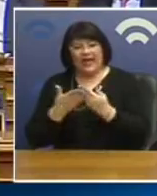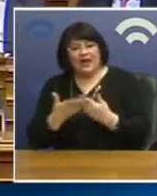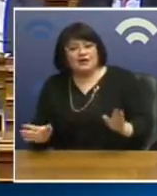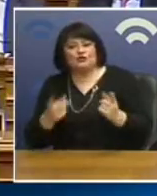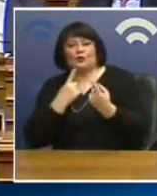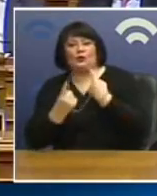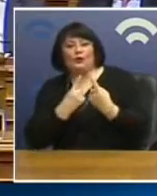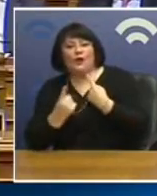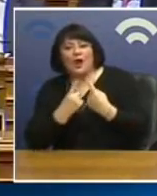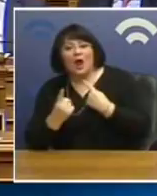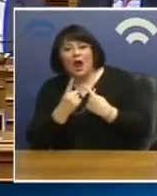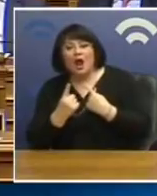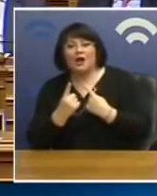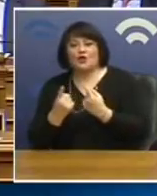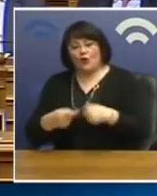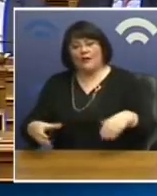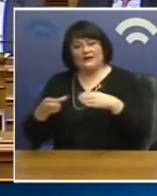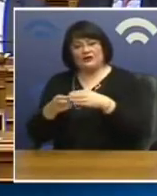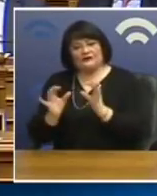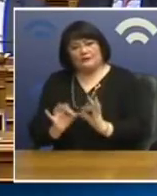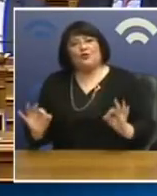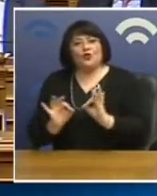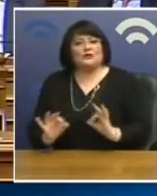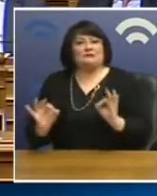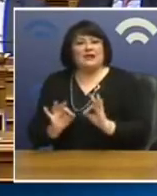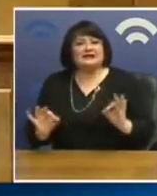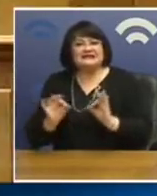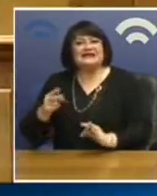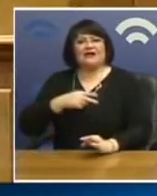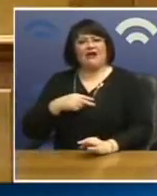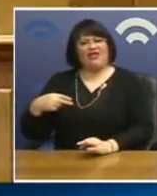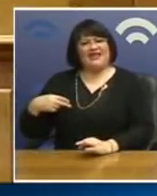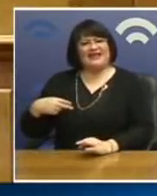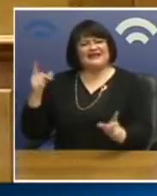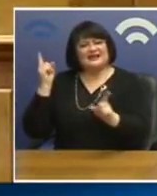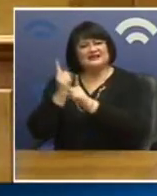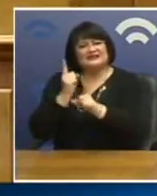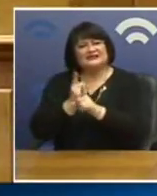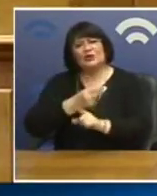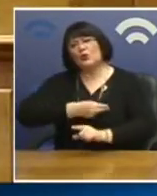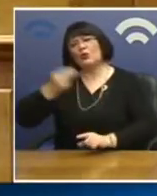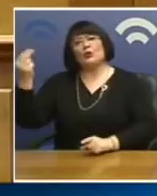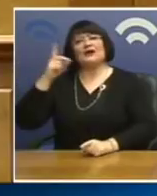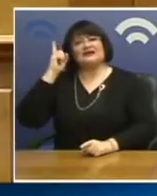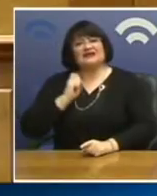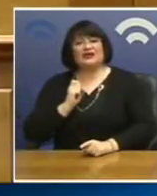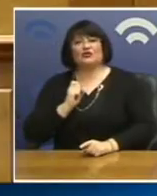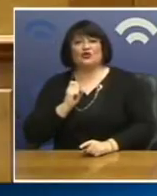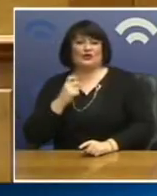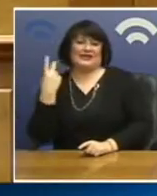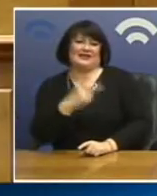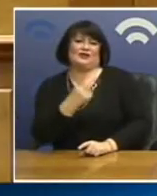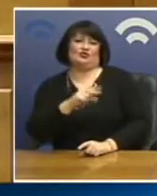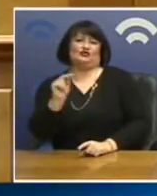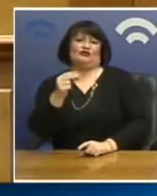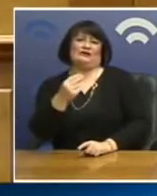με μια νομοπαρασκευαστική επιτροπή από καθηγητές εγνωσμένου κύρους και όχι από κομματικά στελέχη του κυβερνώντος